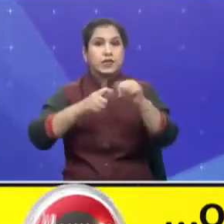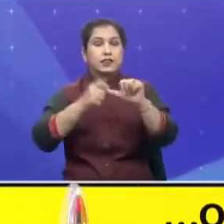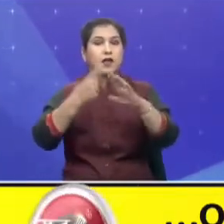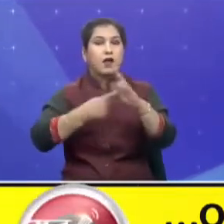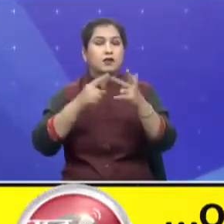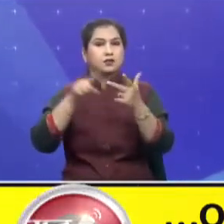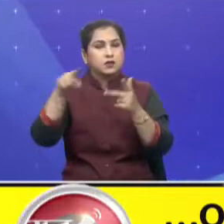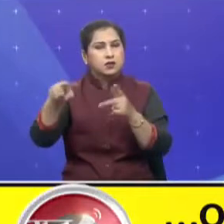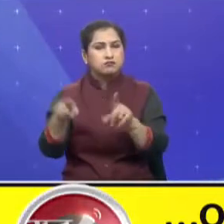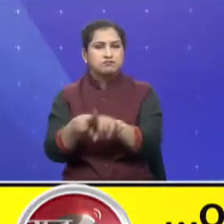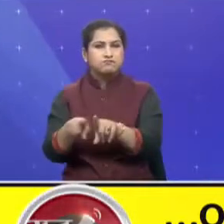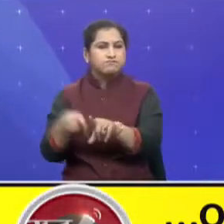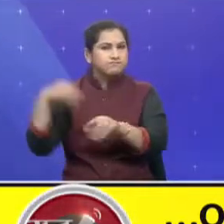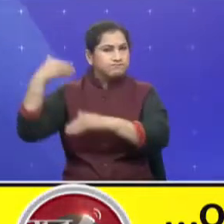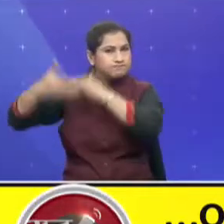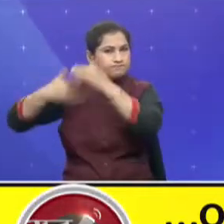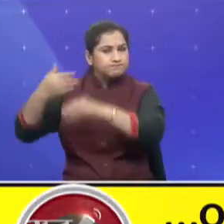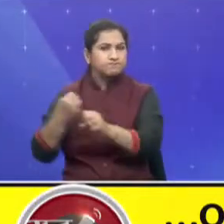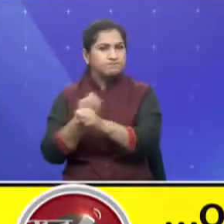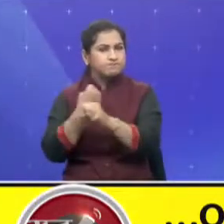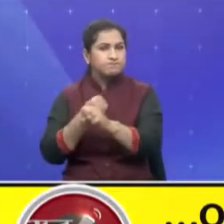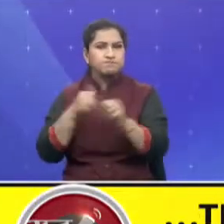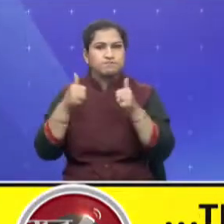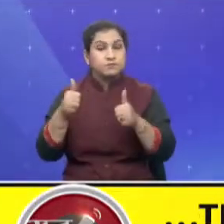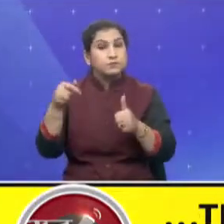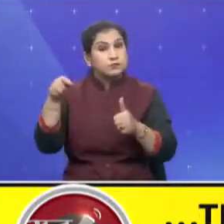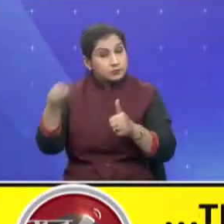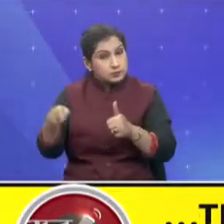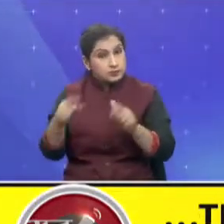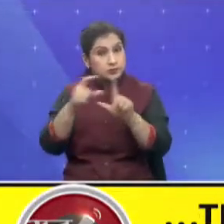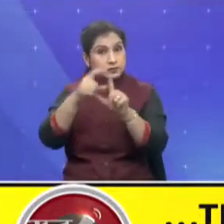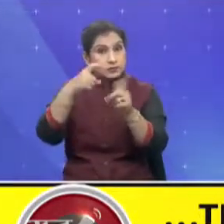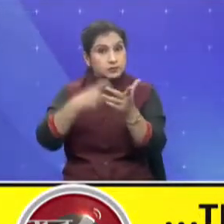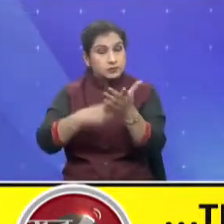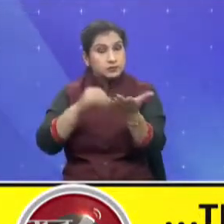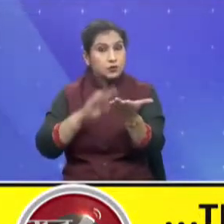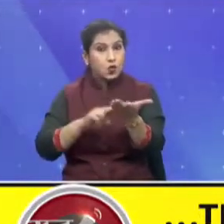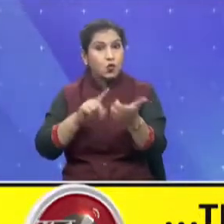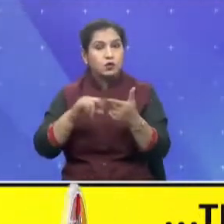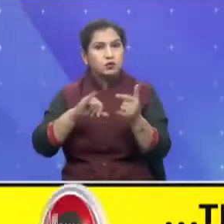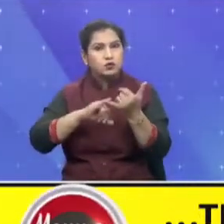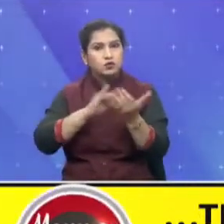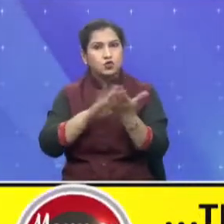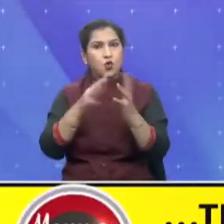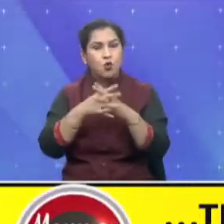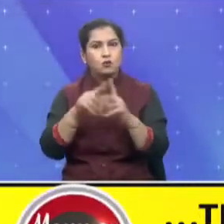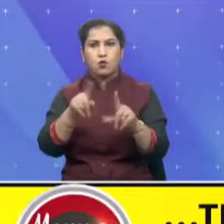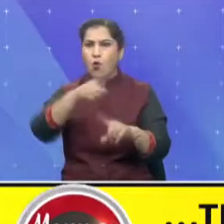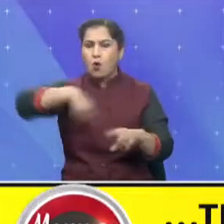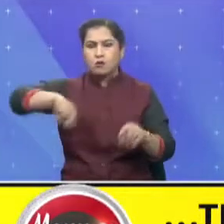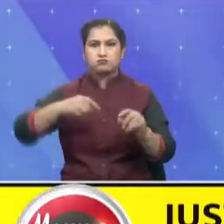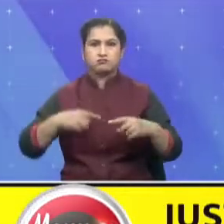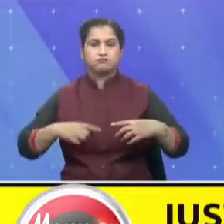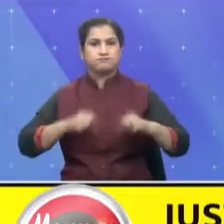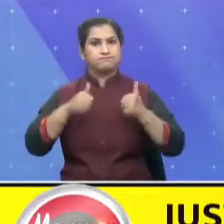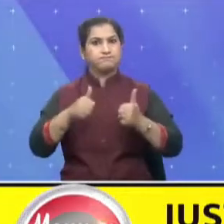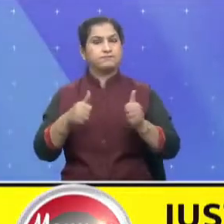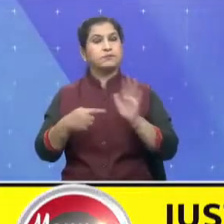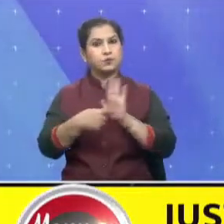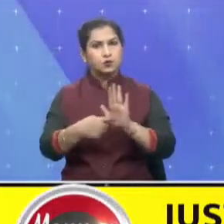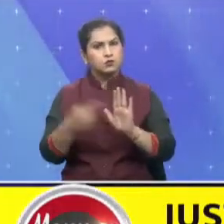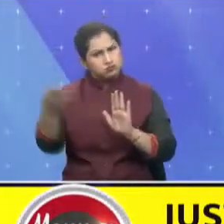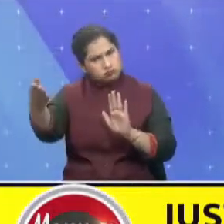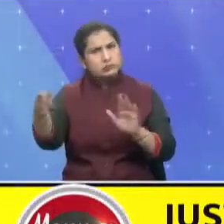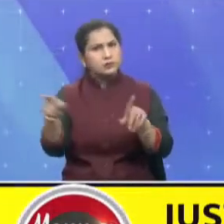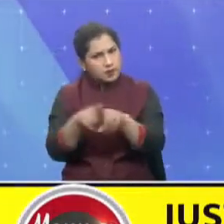का अदम्य साहस और पराक्रम, इस ड्रोन शो ने सबका दिल जीत लिया। आप भी